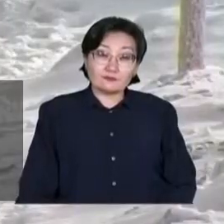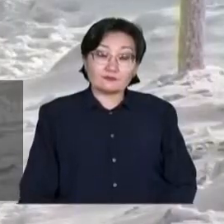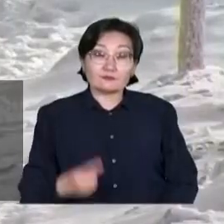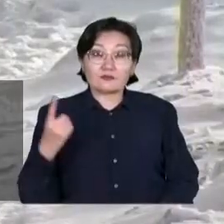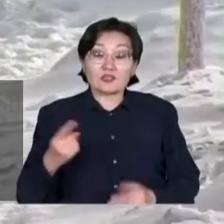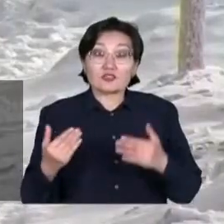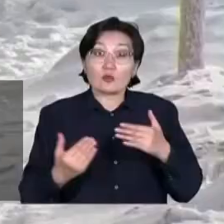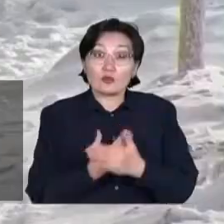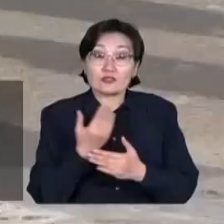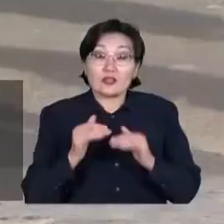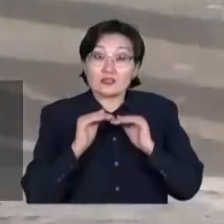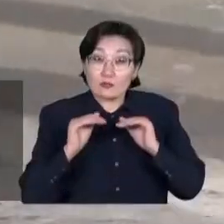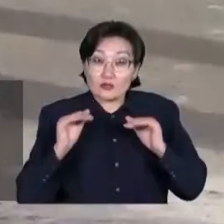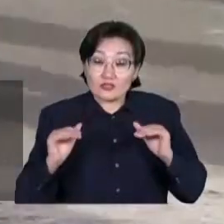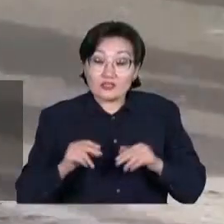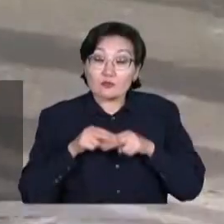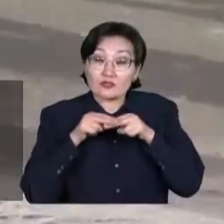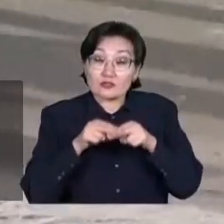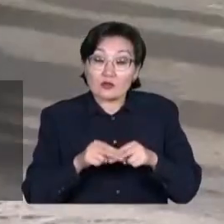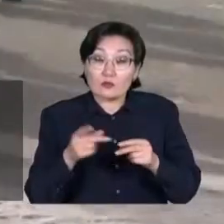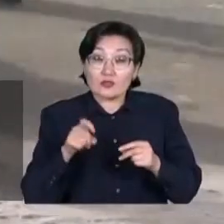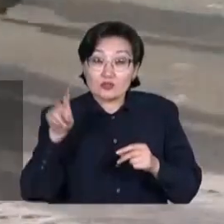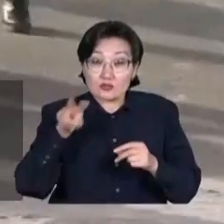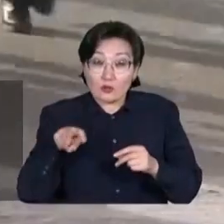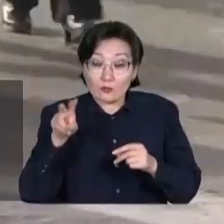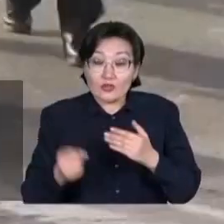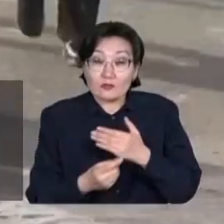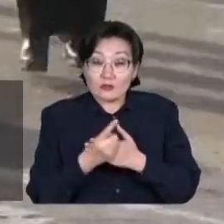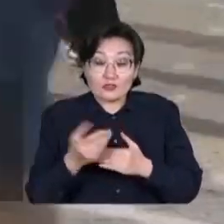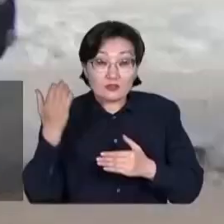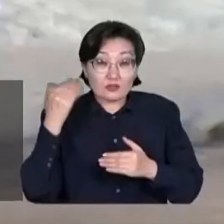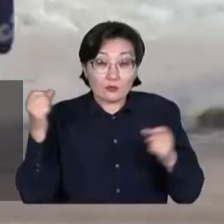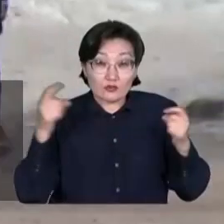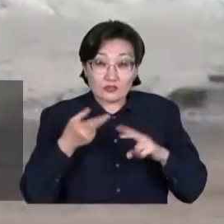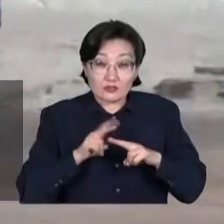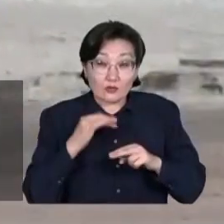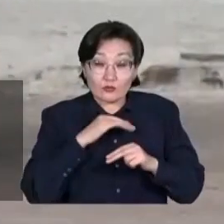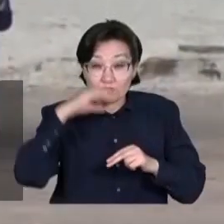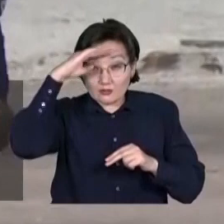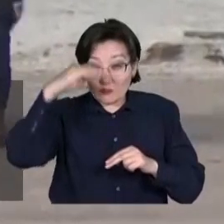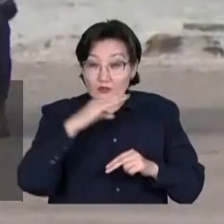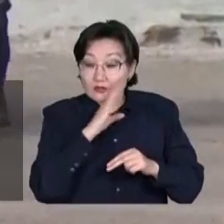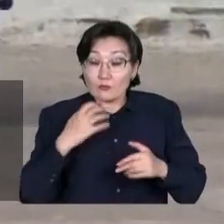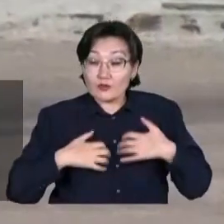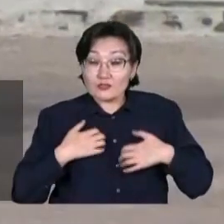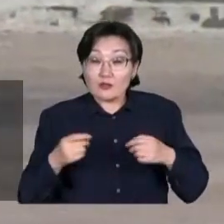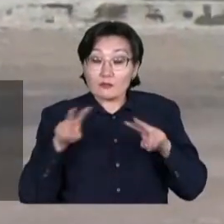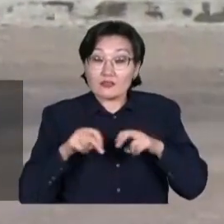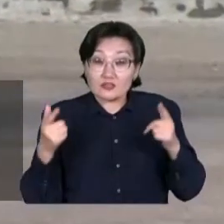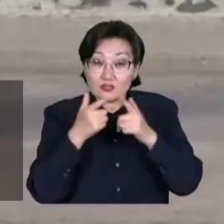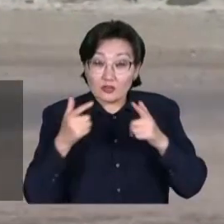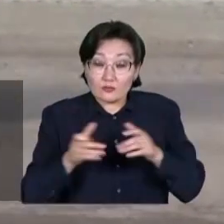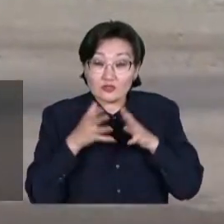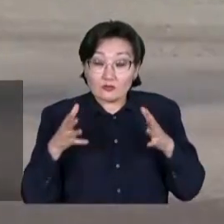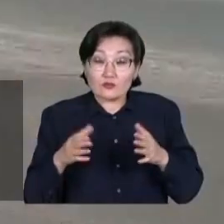Первая новость о том, что маленьким казахстанцам перечислили по 100 долларов, появилась накануне. Узнав об этом, многие родители поспешили проверить информацию. Из-за